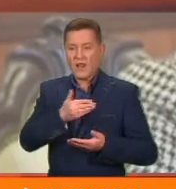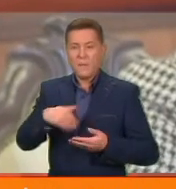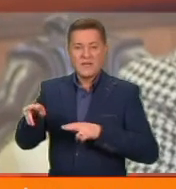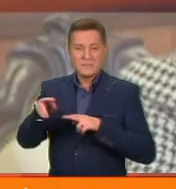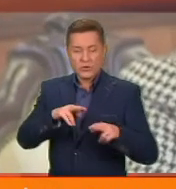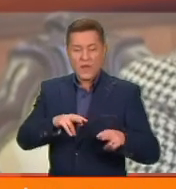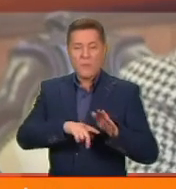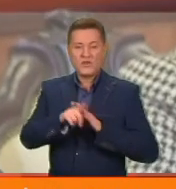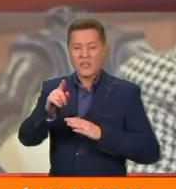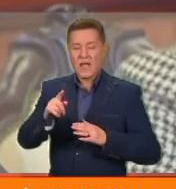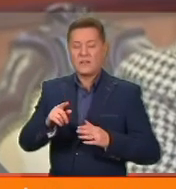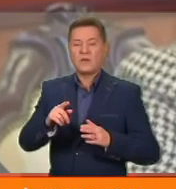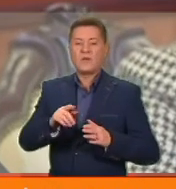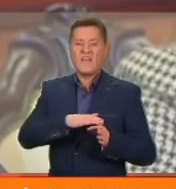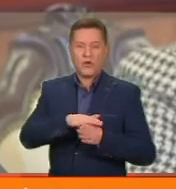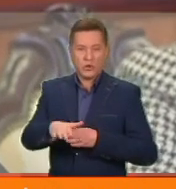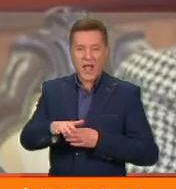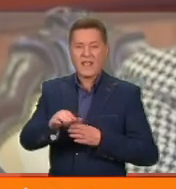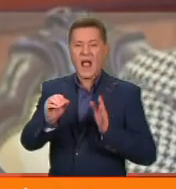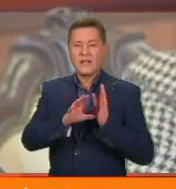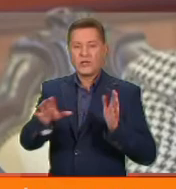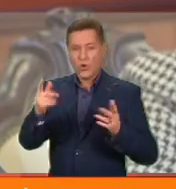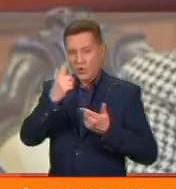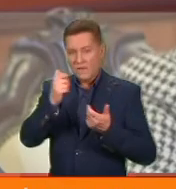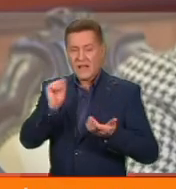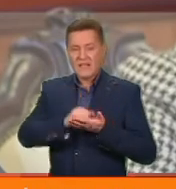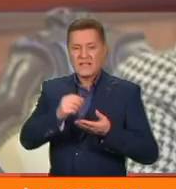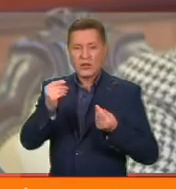початок запуску і виконання електронного декларування. Це величезний крок вперед.